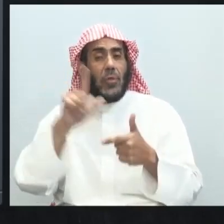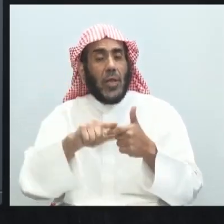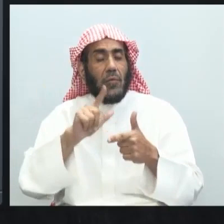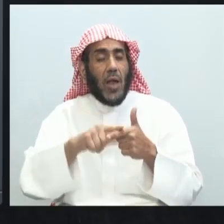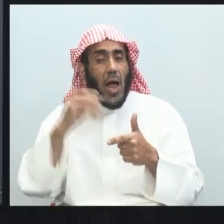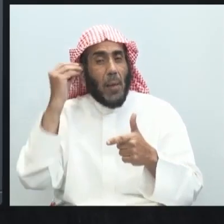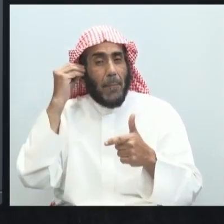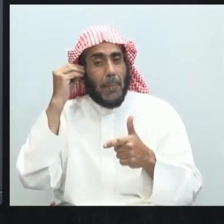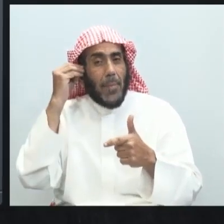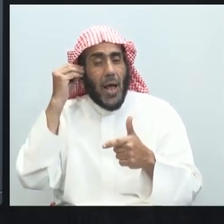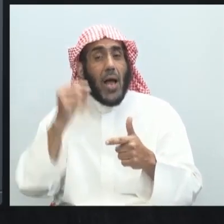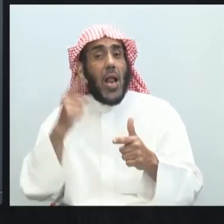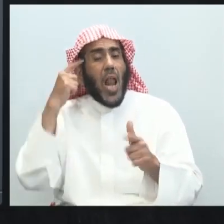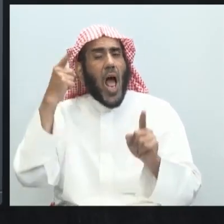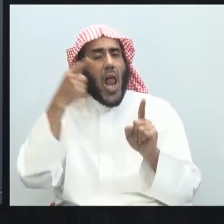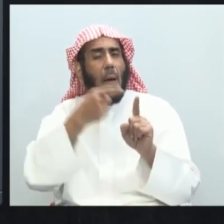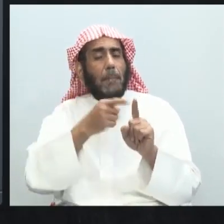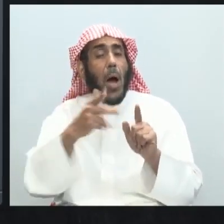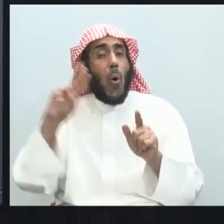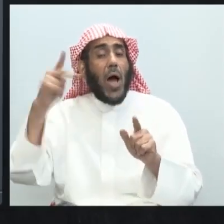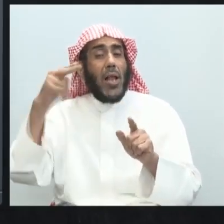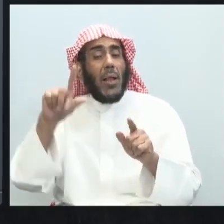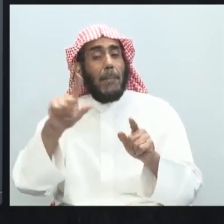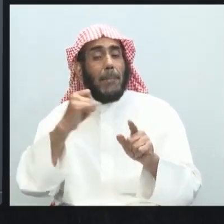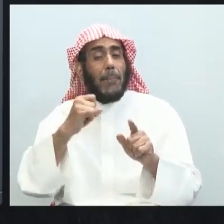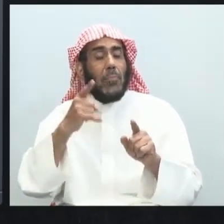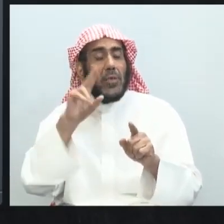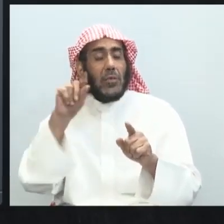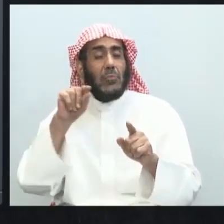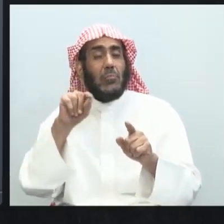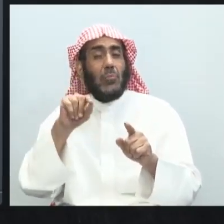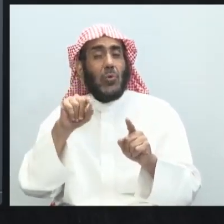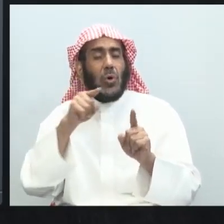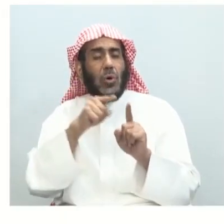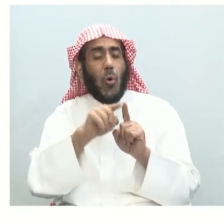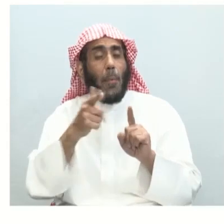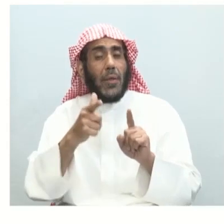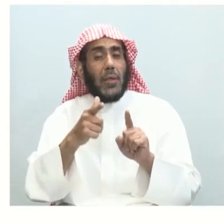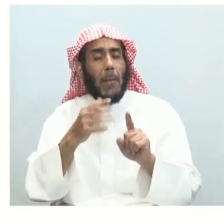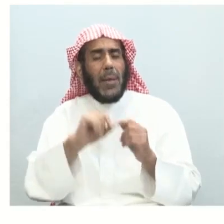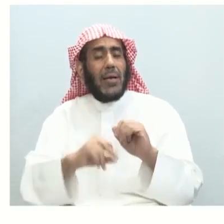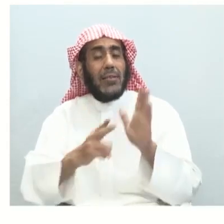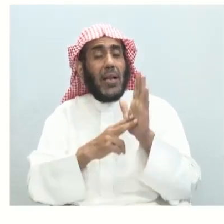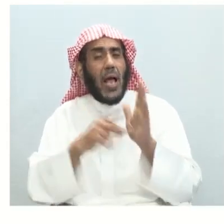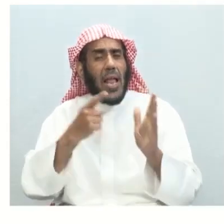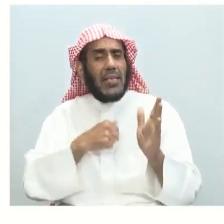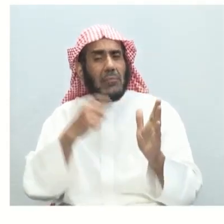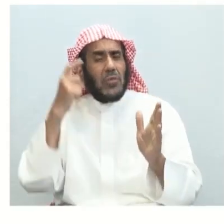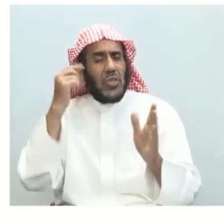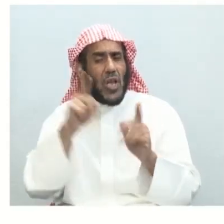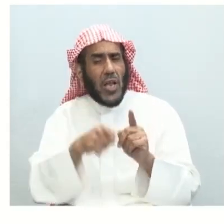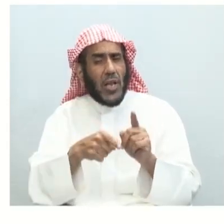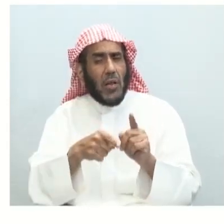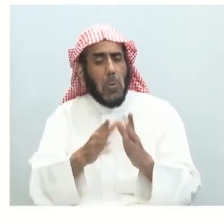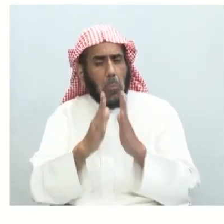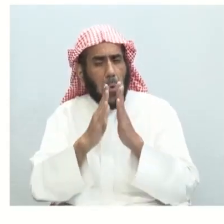وتعرفنا على العلم وما هو احسنتم هو ماذا ما دل على اسم لشيء